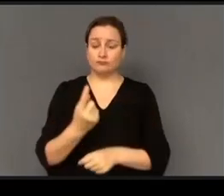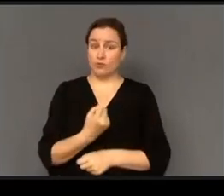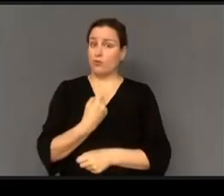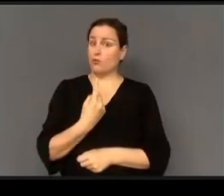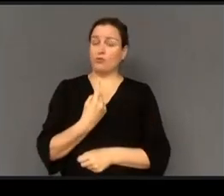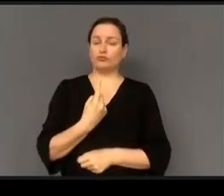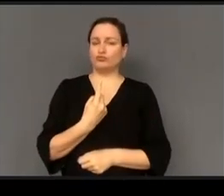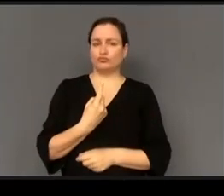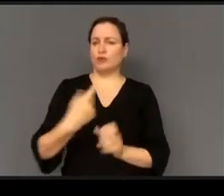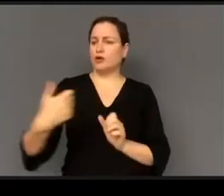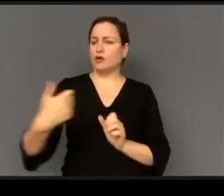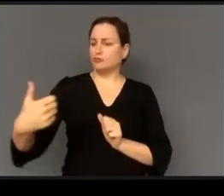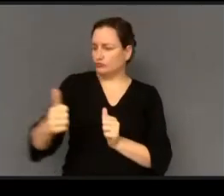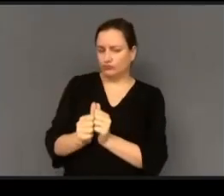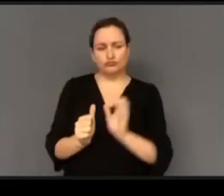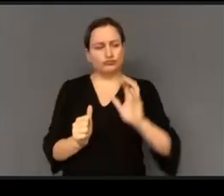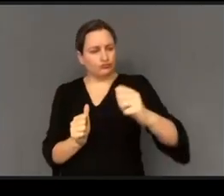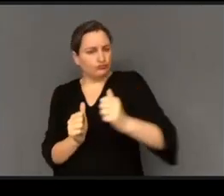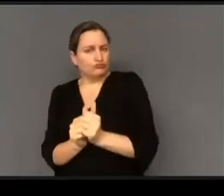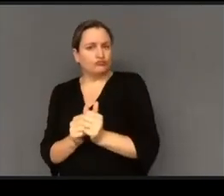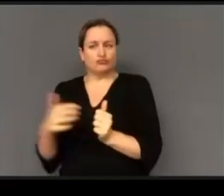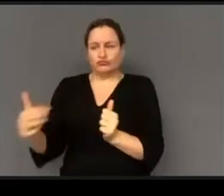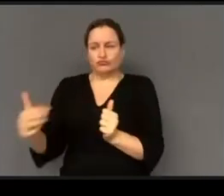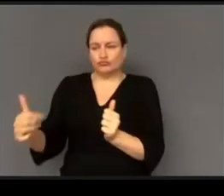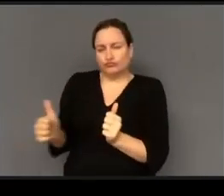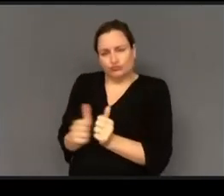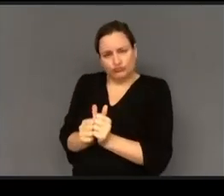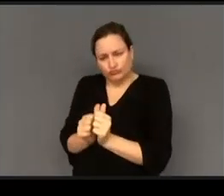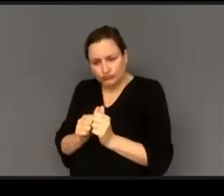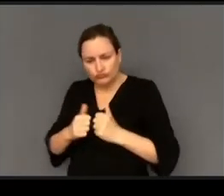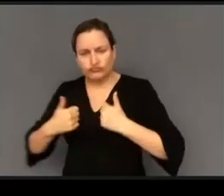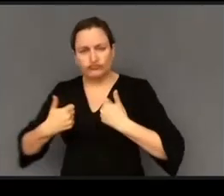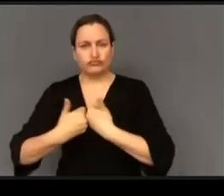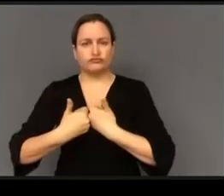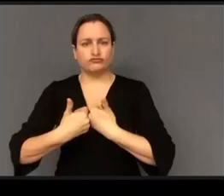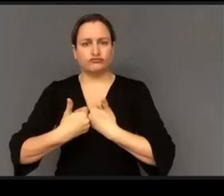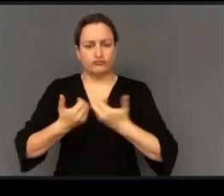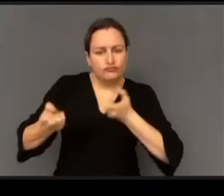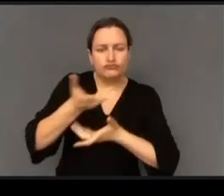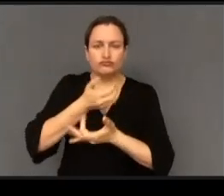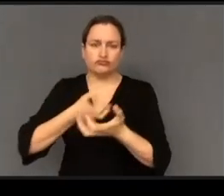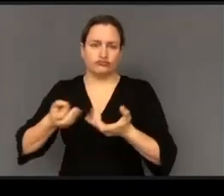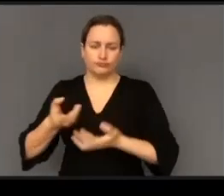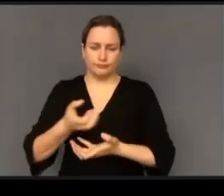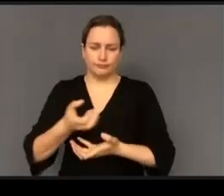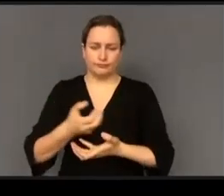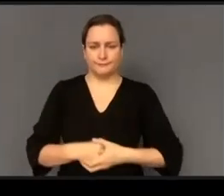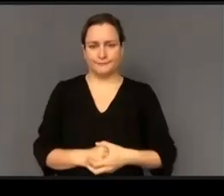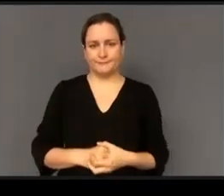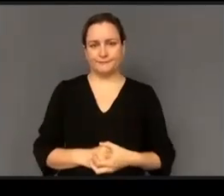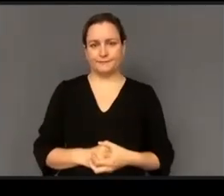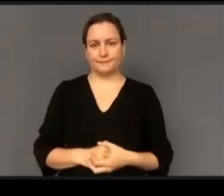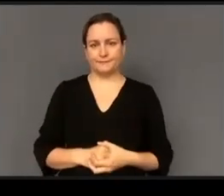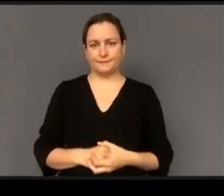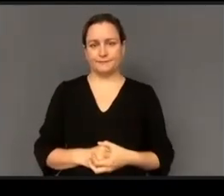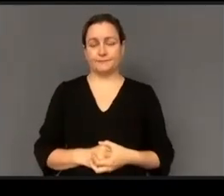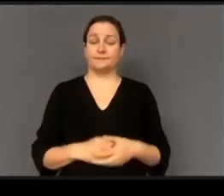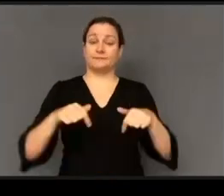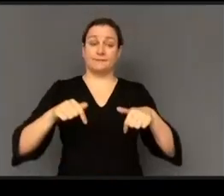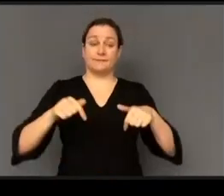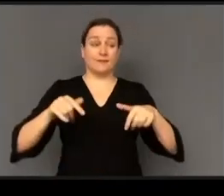نهج تعدديه اصحاب المصلحه واخيرا وليس اخرا ان مدينتنا المضيفه مدينه